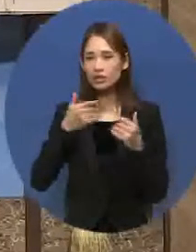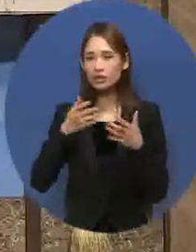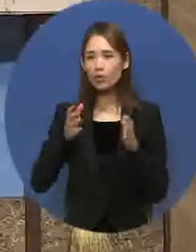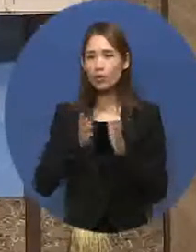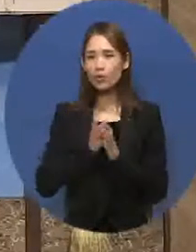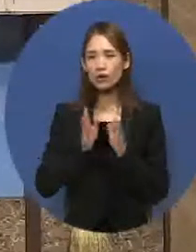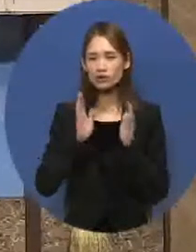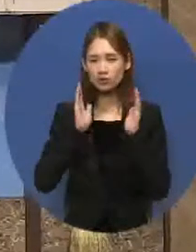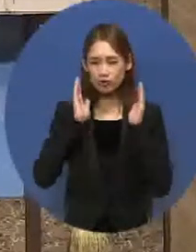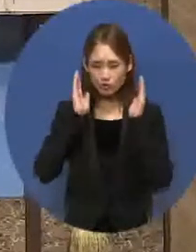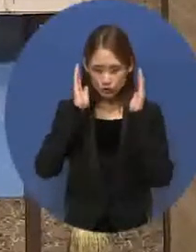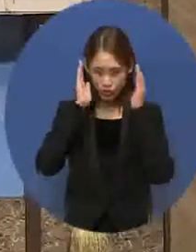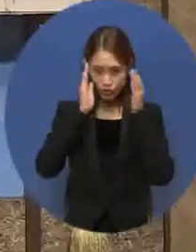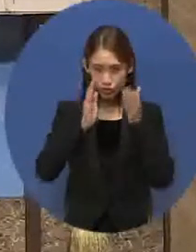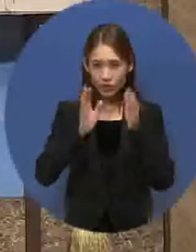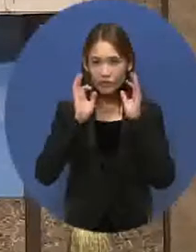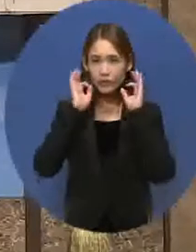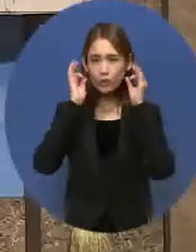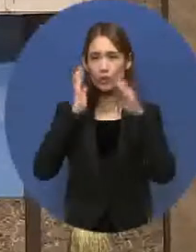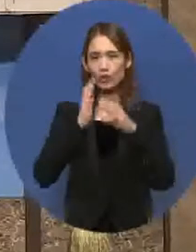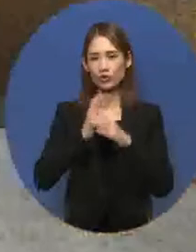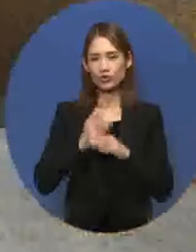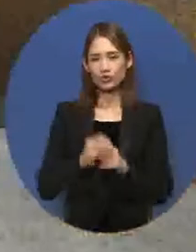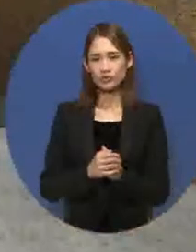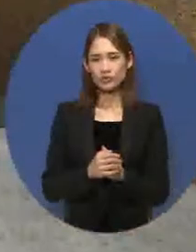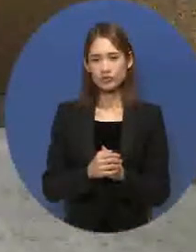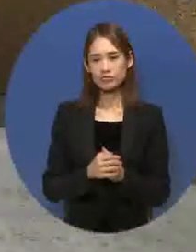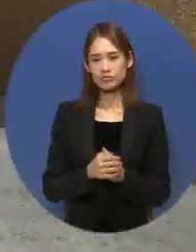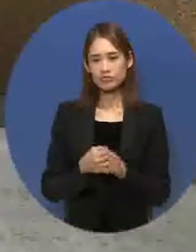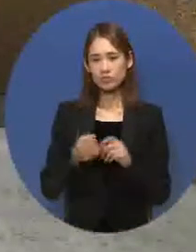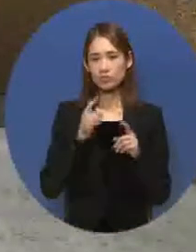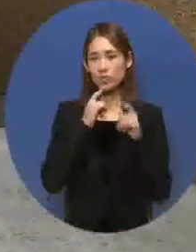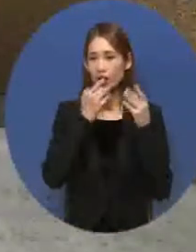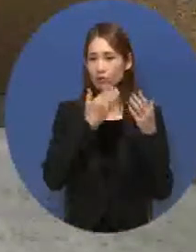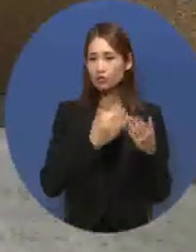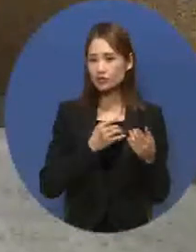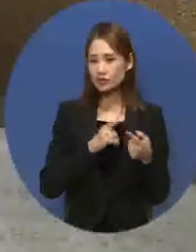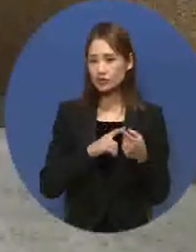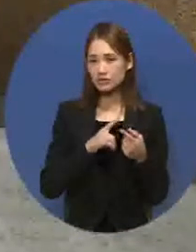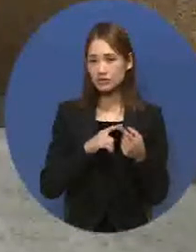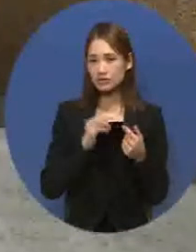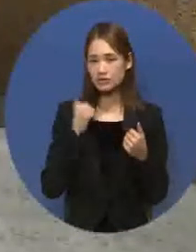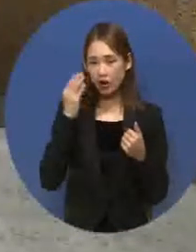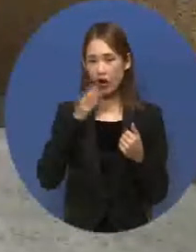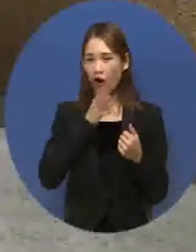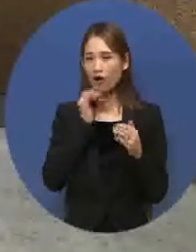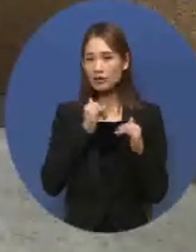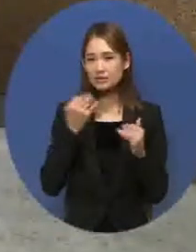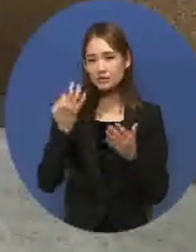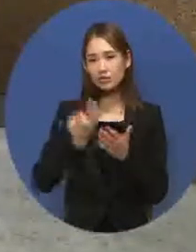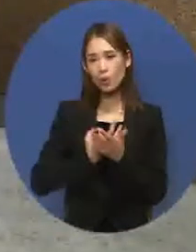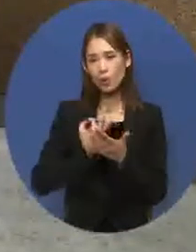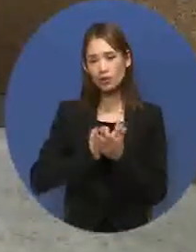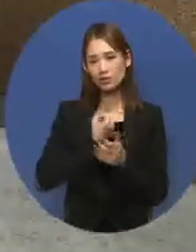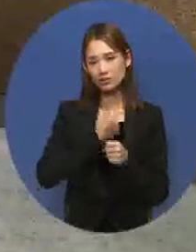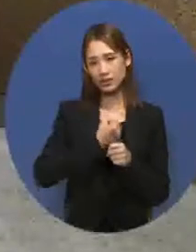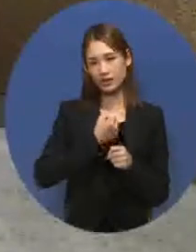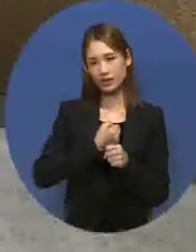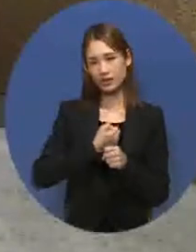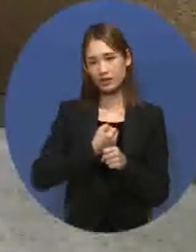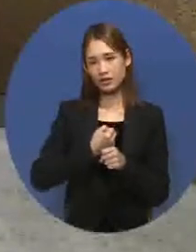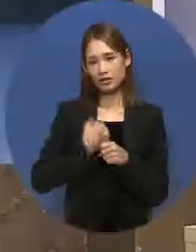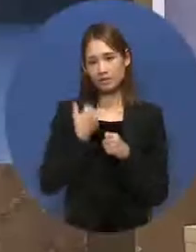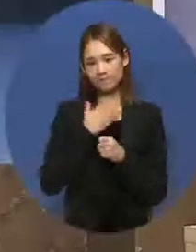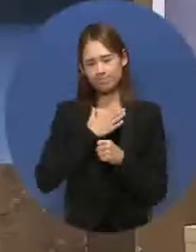네. 노력을 하고 있습니다. 예. 말씀하신 것처럼 이제 어르신들의 소득 창출이라든지 예, 예. 또